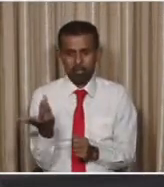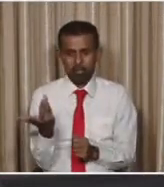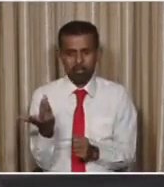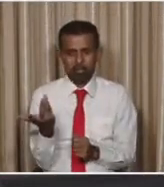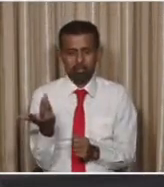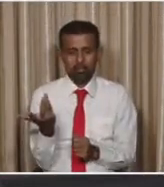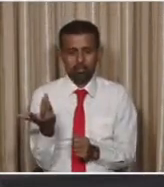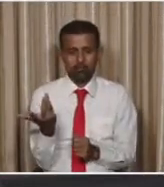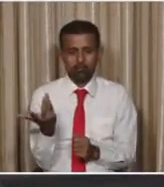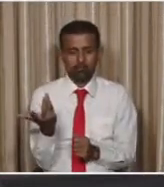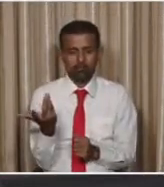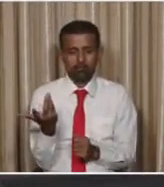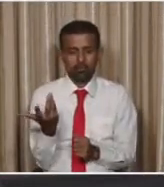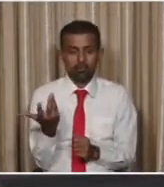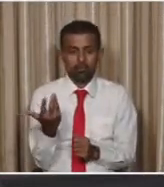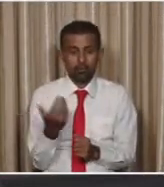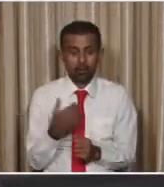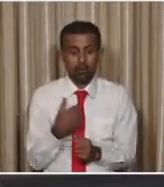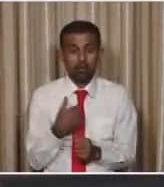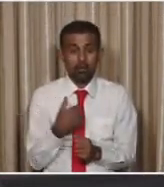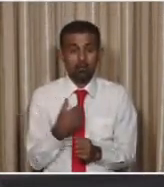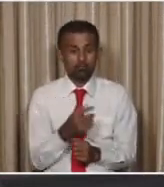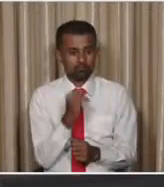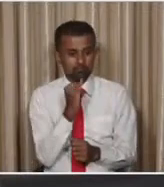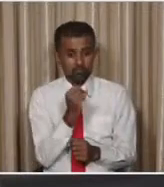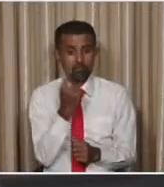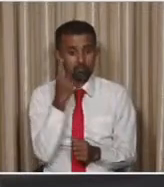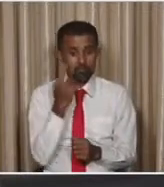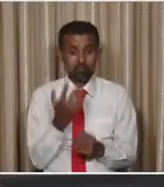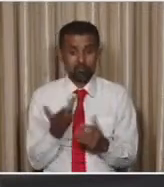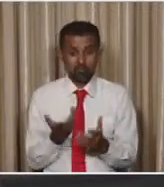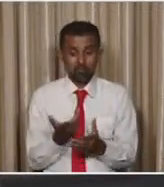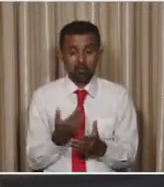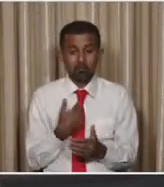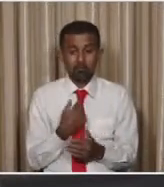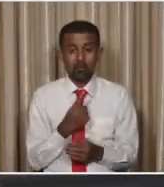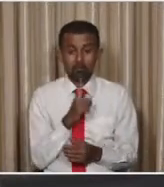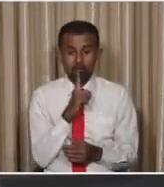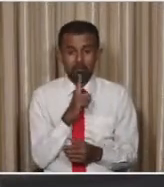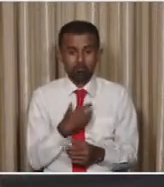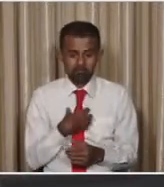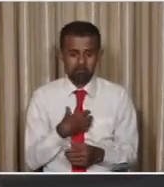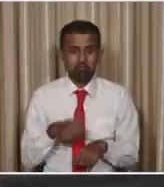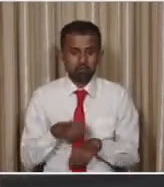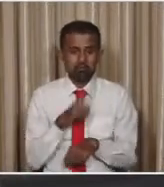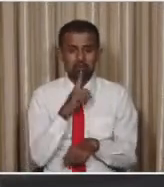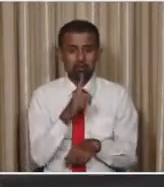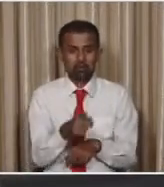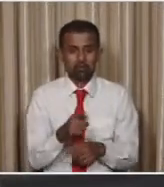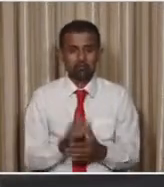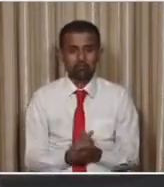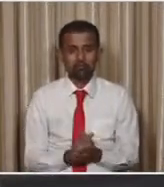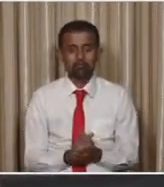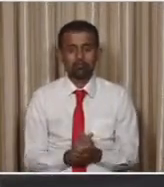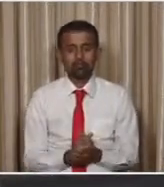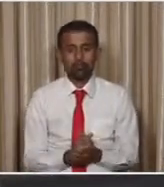හැඟීමක් අපතුල ඇති කිරීමට එතුමා සමත් උනේත් නැහැ කියන එක බොහොම කනගාටුවෙන් මේ වෙලාවේ කියන්න ඕනේ ඒ